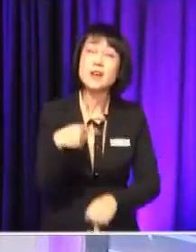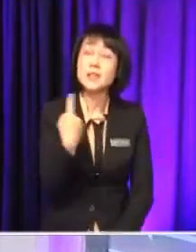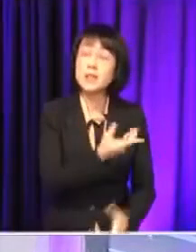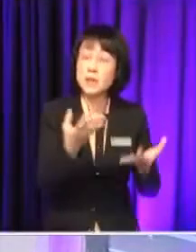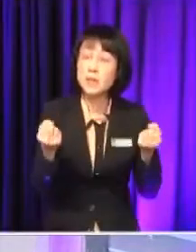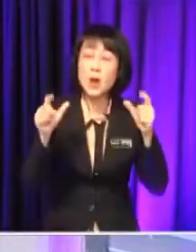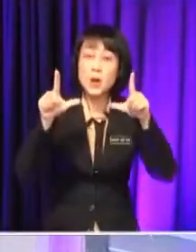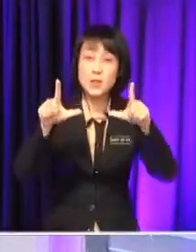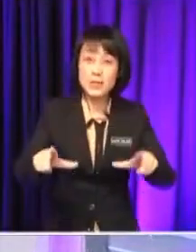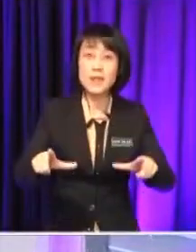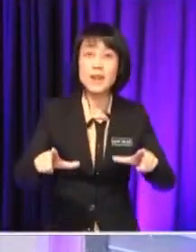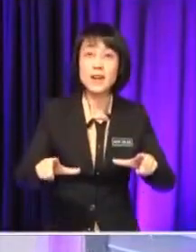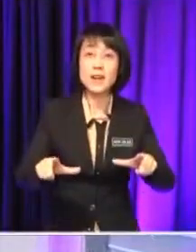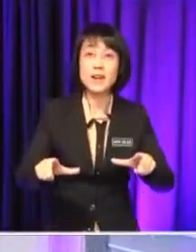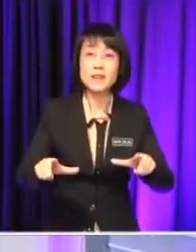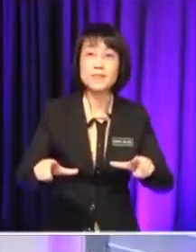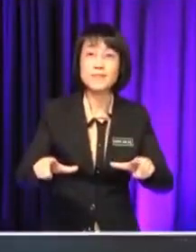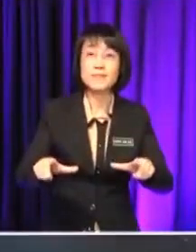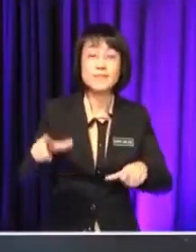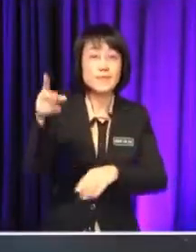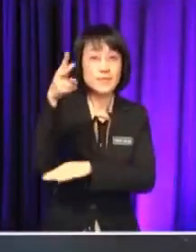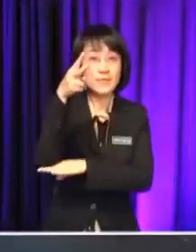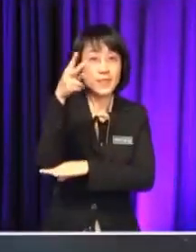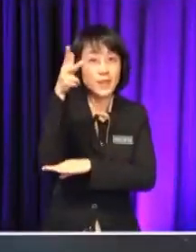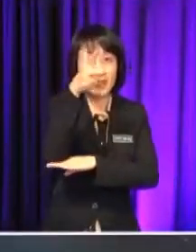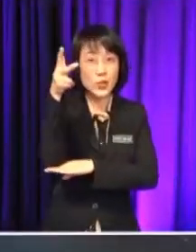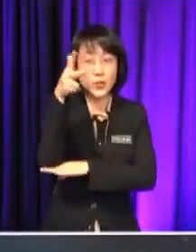hendak letak pemantauan ini